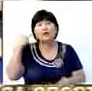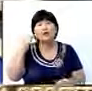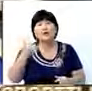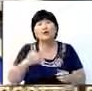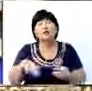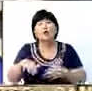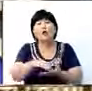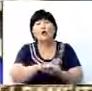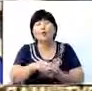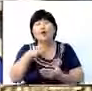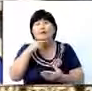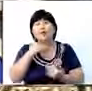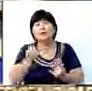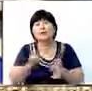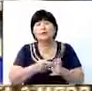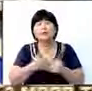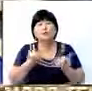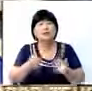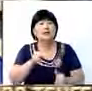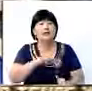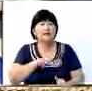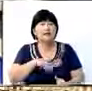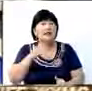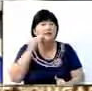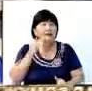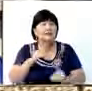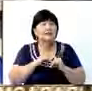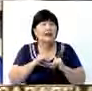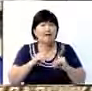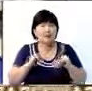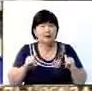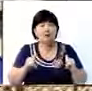қоғамды бақылаудың көрсетілетін қызметтердің сапасын арттыру,